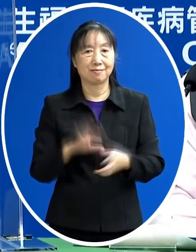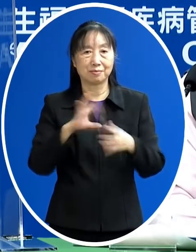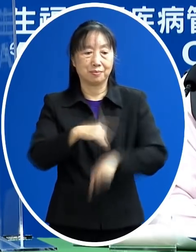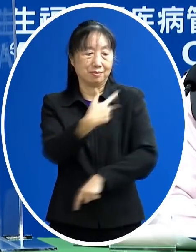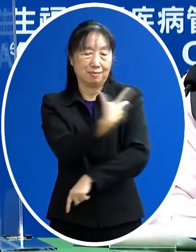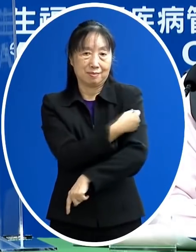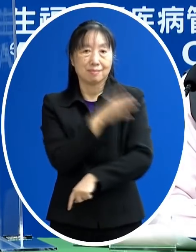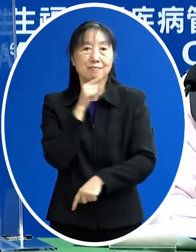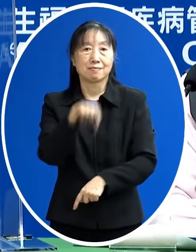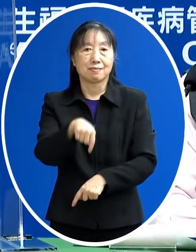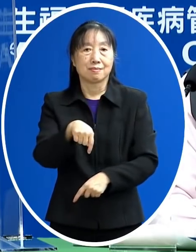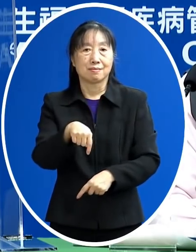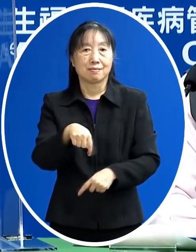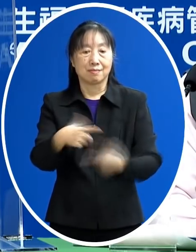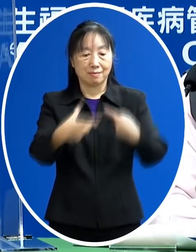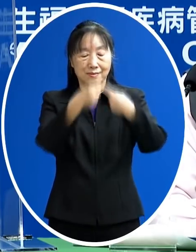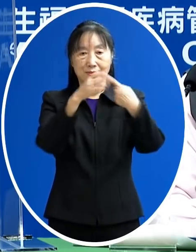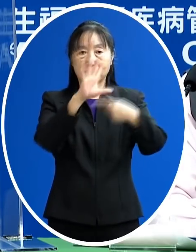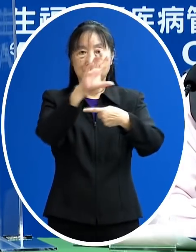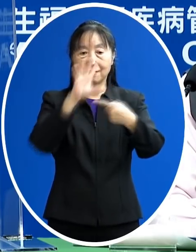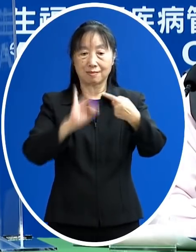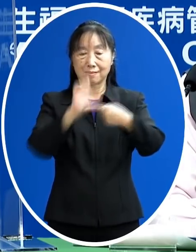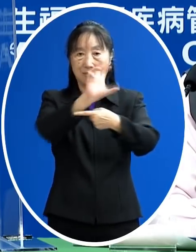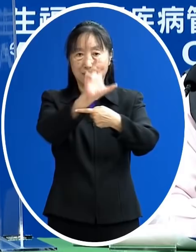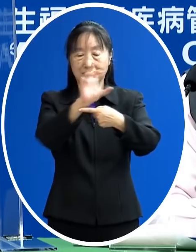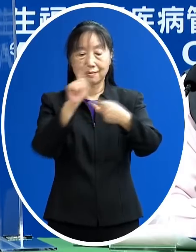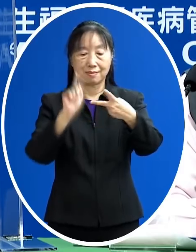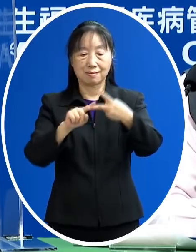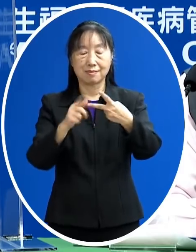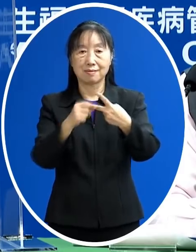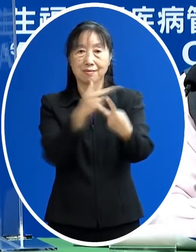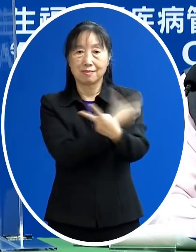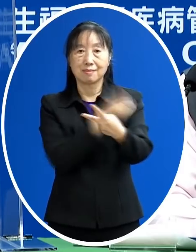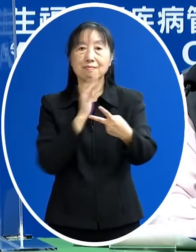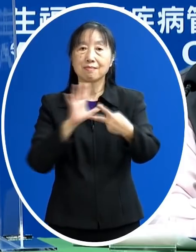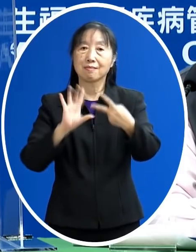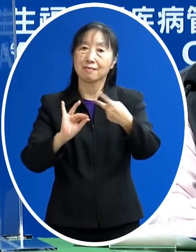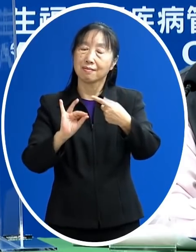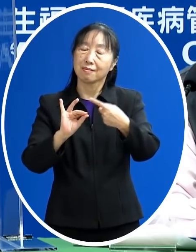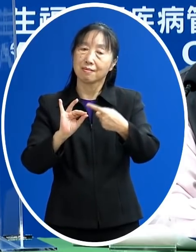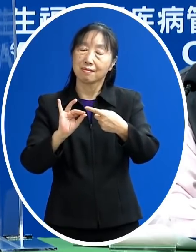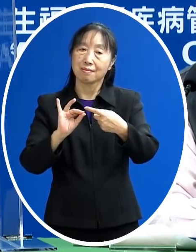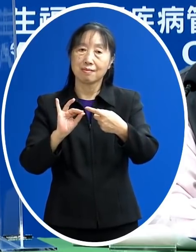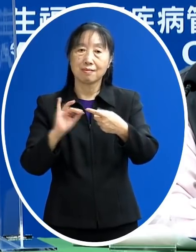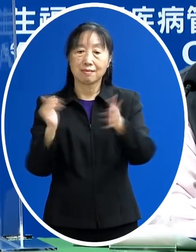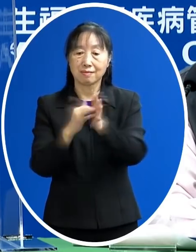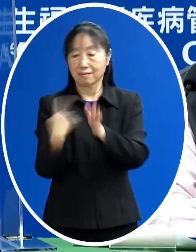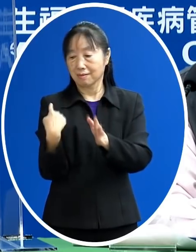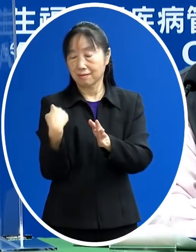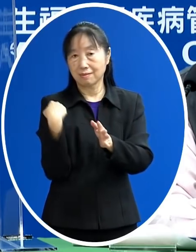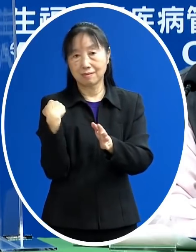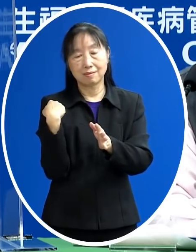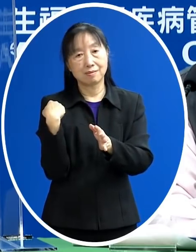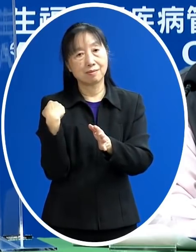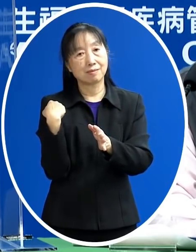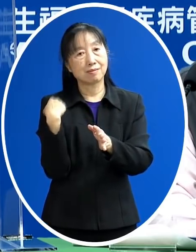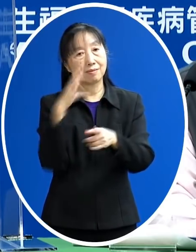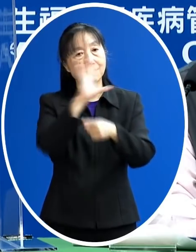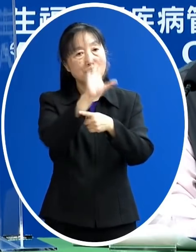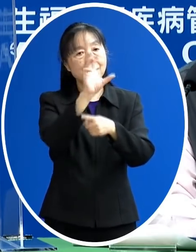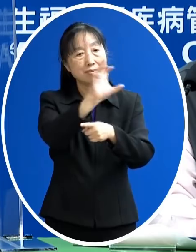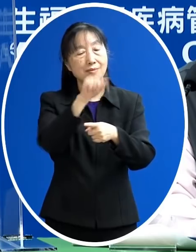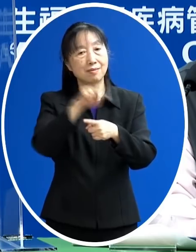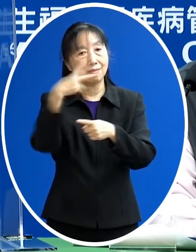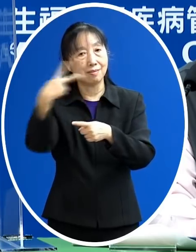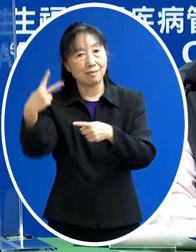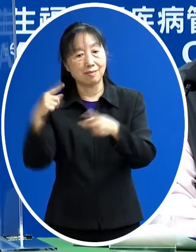苗，我们现在的第一季有 80% 的，第二季好有百分之，到昨天第一季到 80.22%，